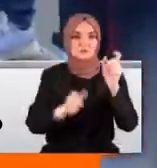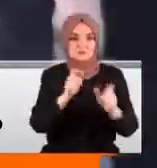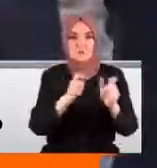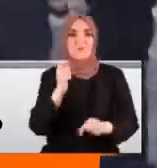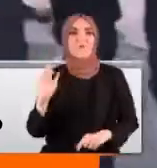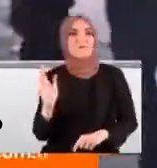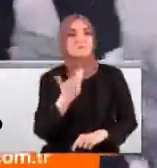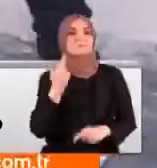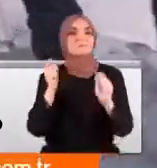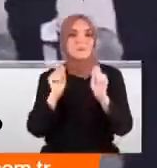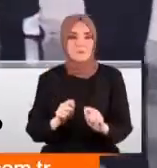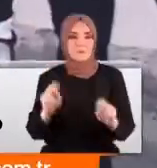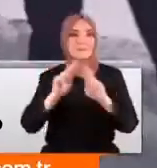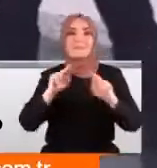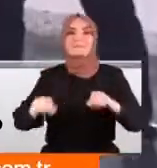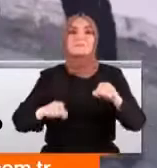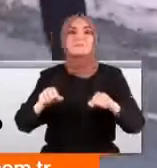alındı.